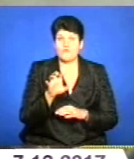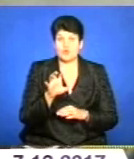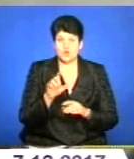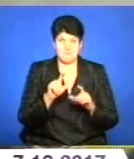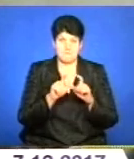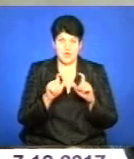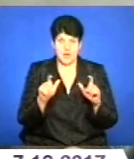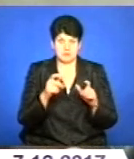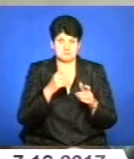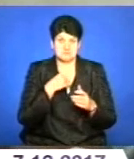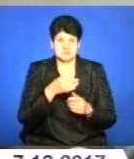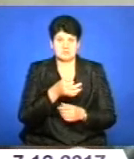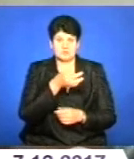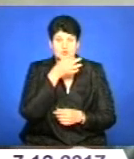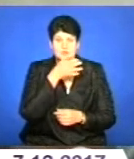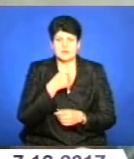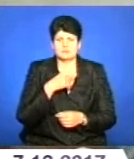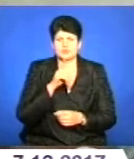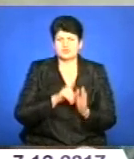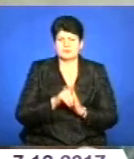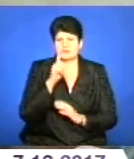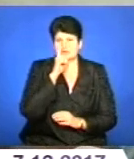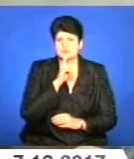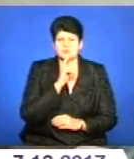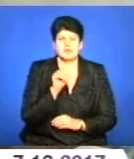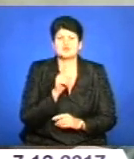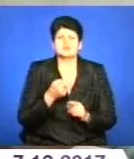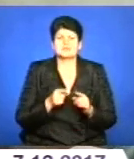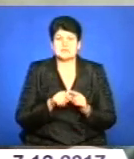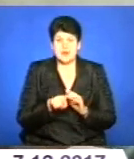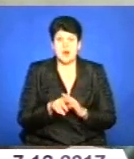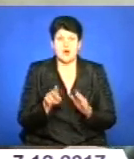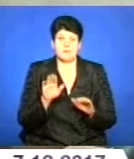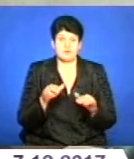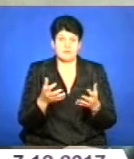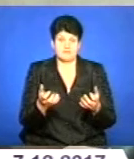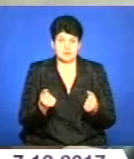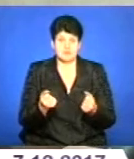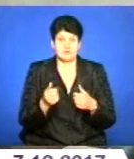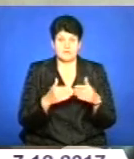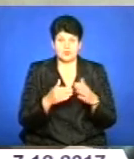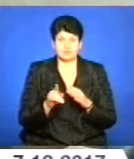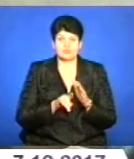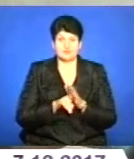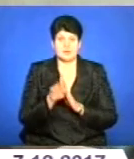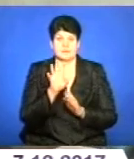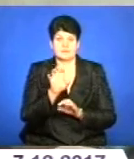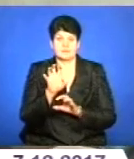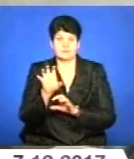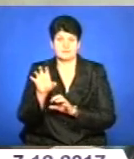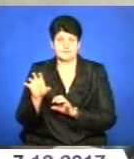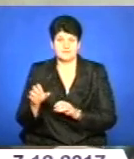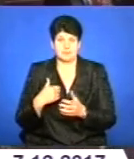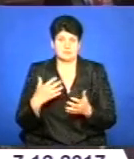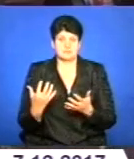мені сподобалось. Я спочатку не зрозуміла, що це таке, але потім я взяла в руки і почала фотографувати, і в мене